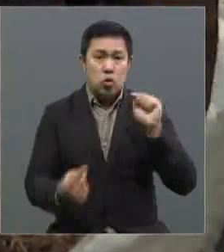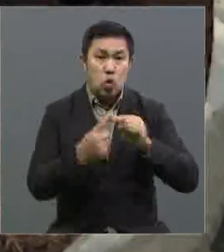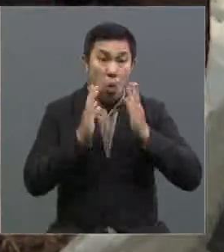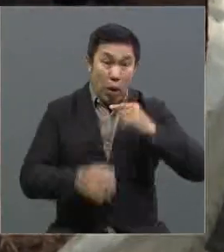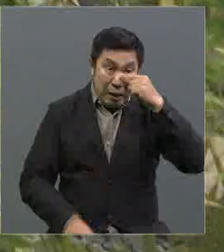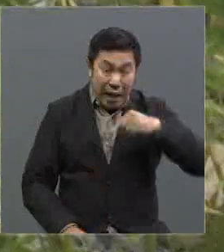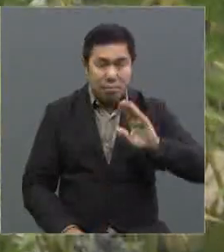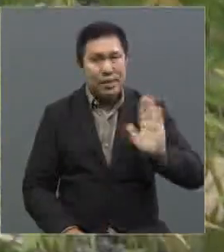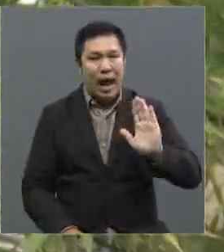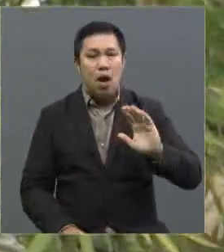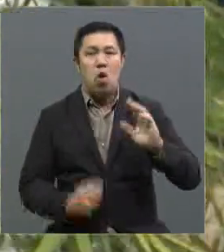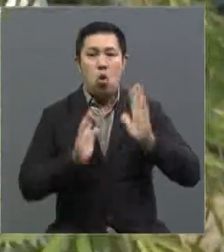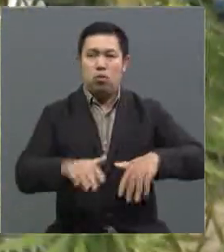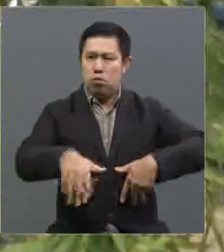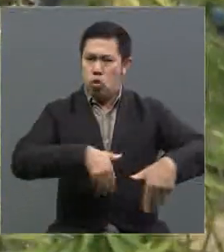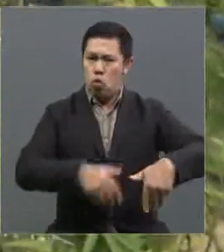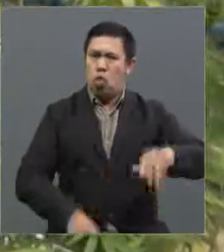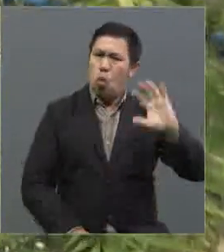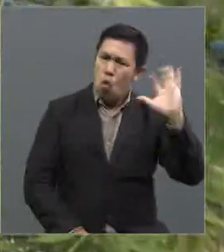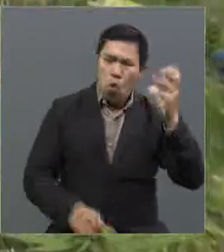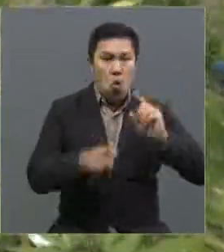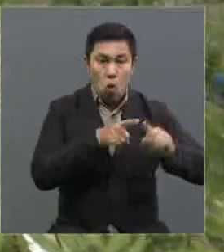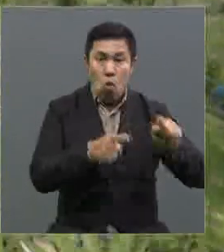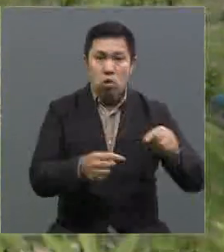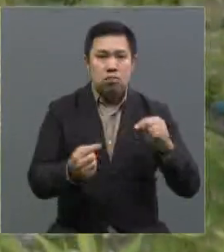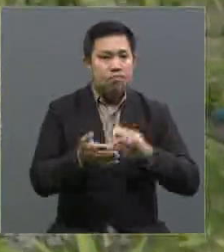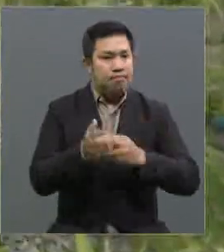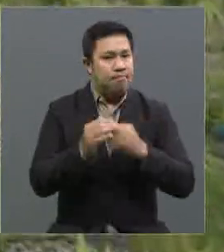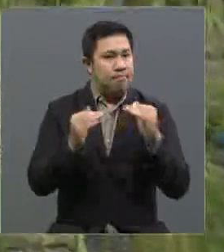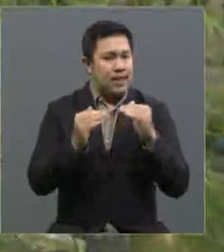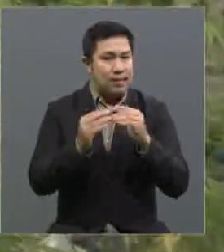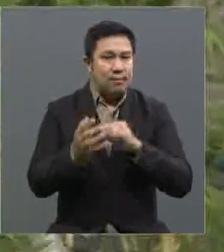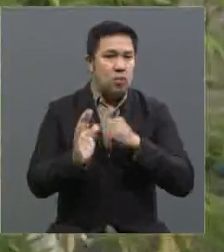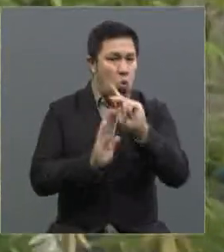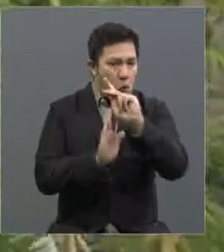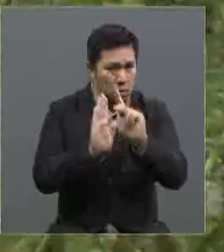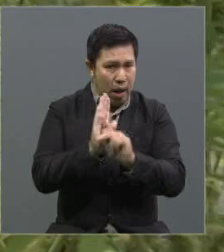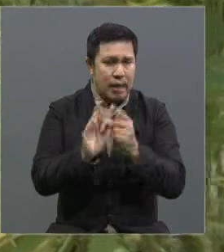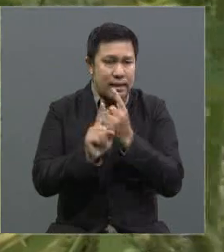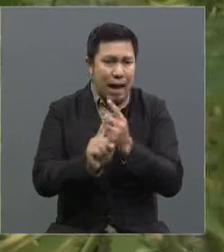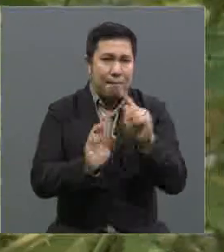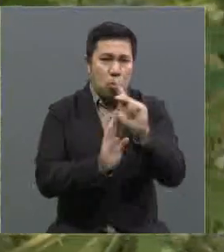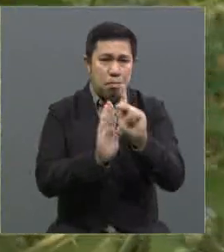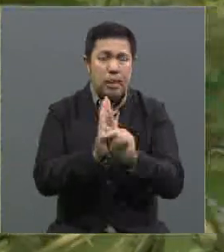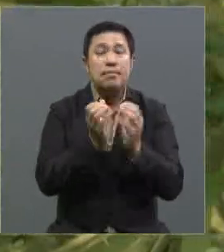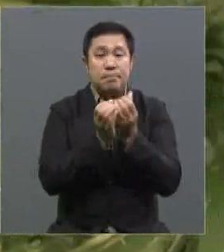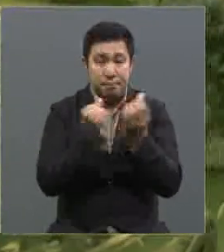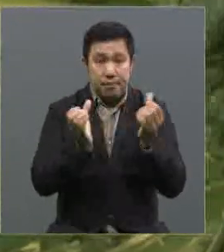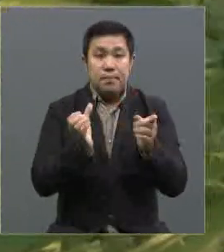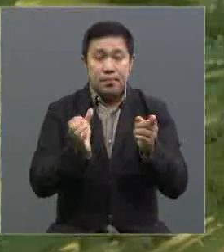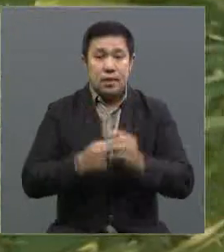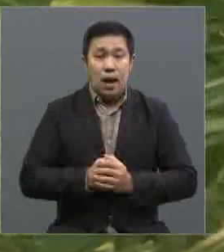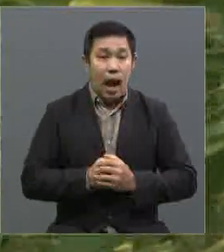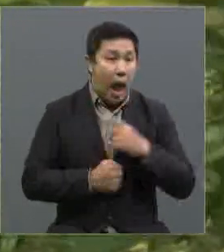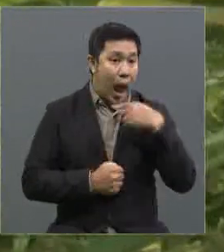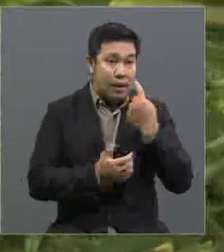คนไทยแต่สำหรับมวลมนุษยชาติเลยและยังคงไว้ซึ่งสิทธิการเข้าถึงกฎหมายตามรัฐธรรมนูญด้วยนะครับซึ่งวันนี้